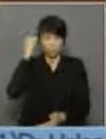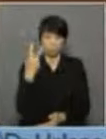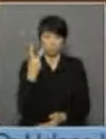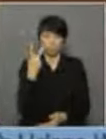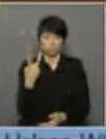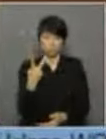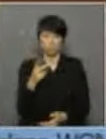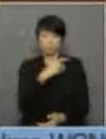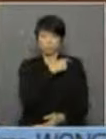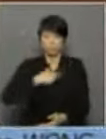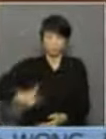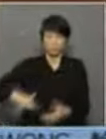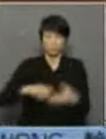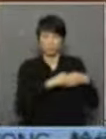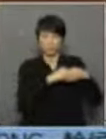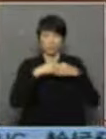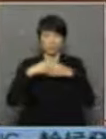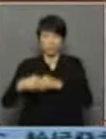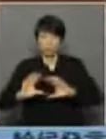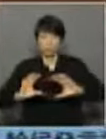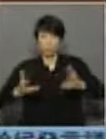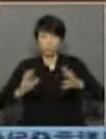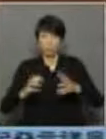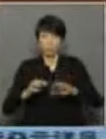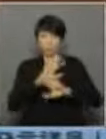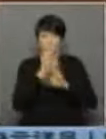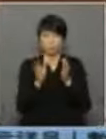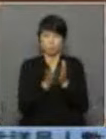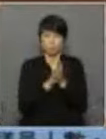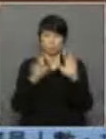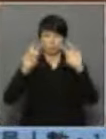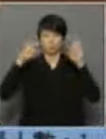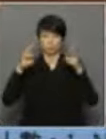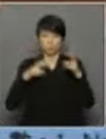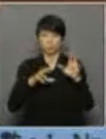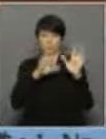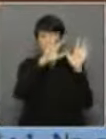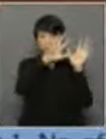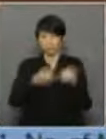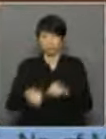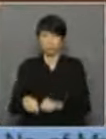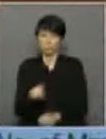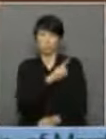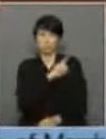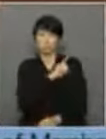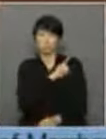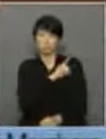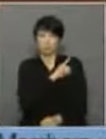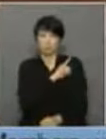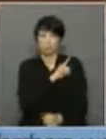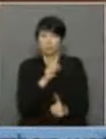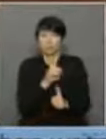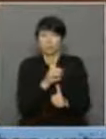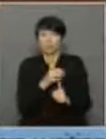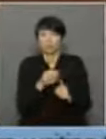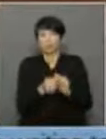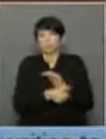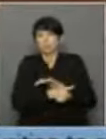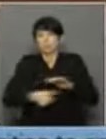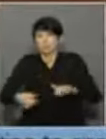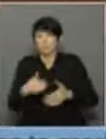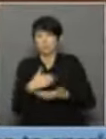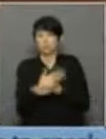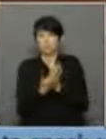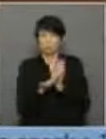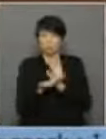就可以將政策拉倒，係咪？有啲本嚟想妥協嘅政黨就寧願自保而走向極端。咁問題嘅癥結咧就係政